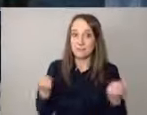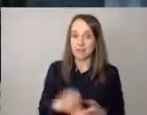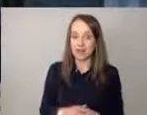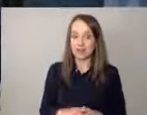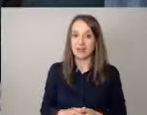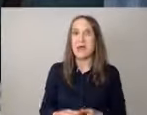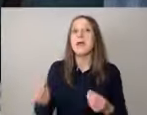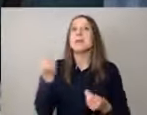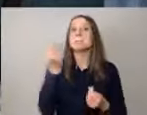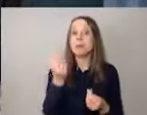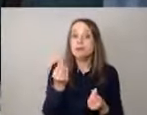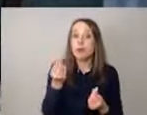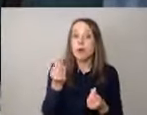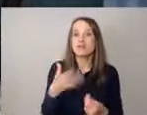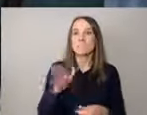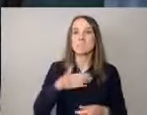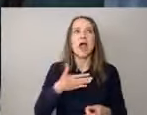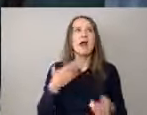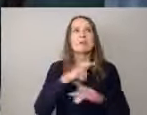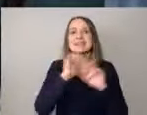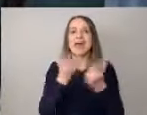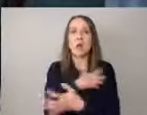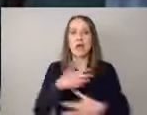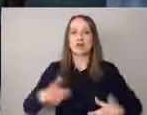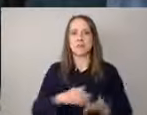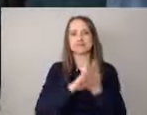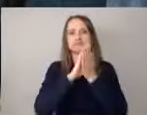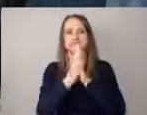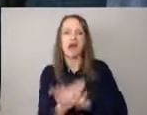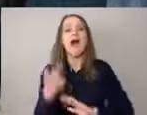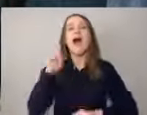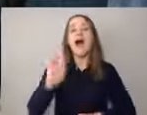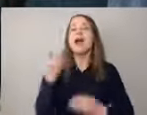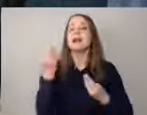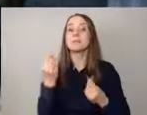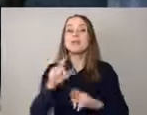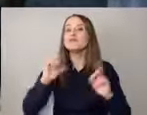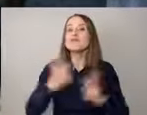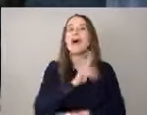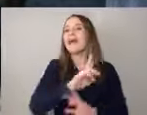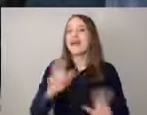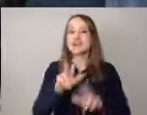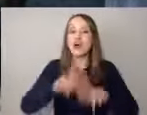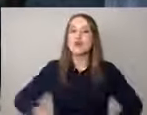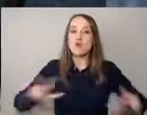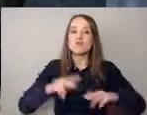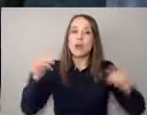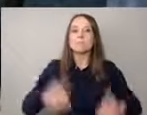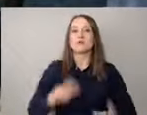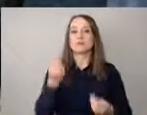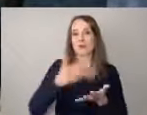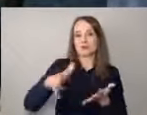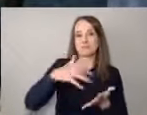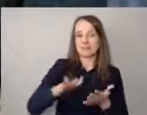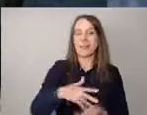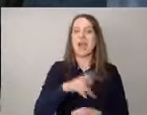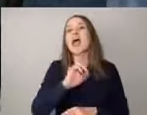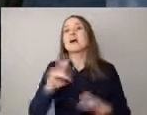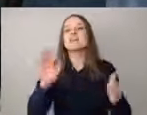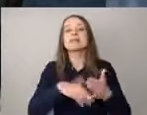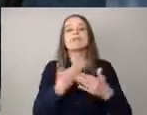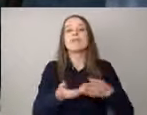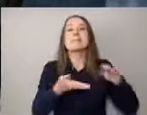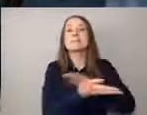transformację całej naszej gospodarki, ale pieniądze, które może wydawać każda polska rodzina, która będzie chciała wymienić piec węglowy